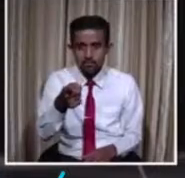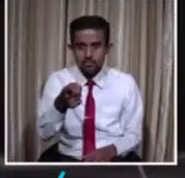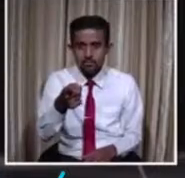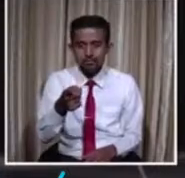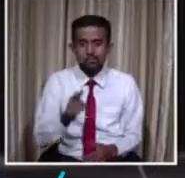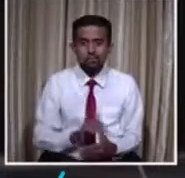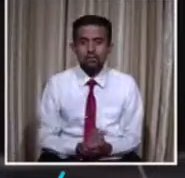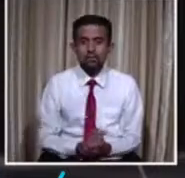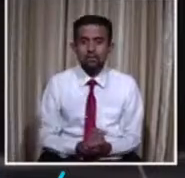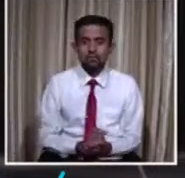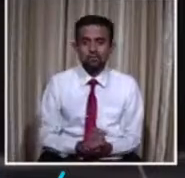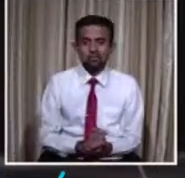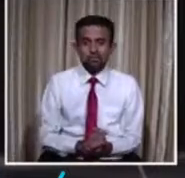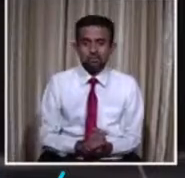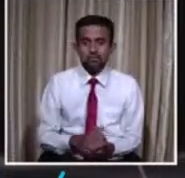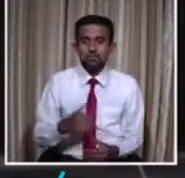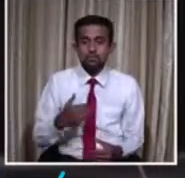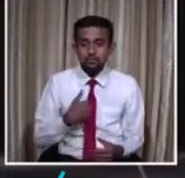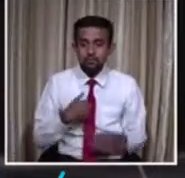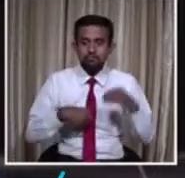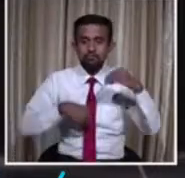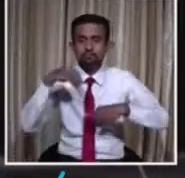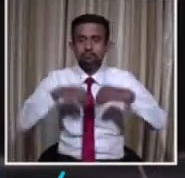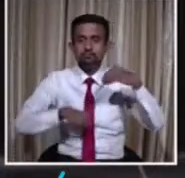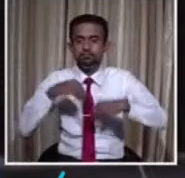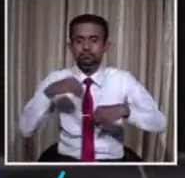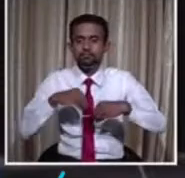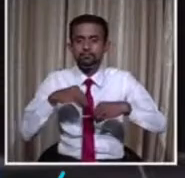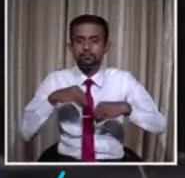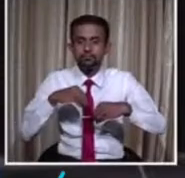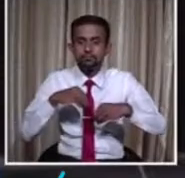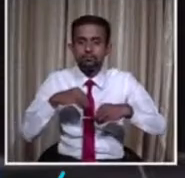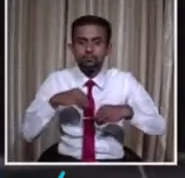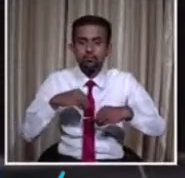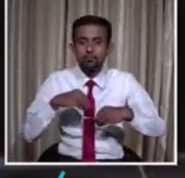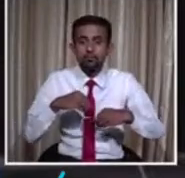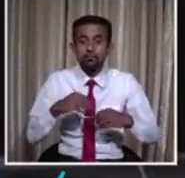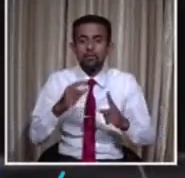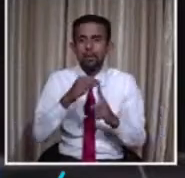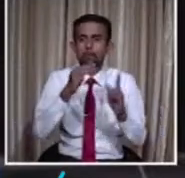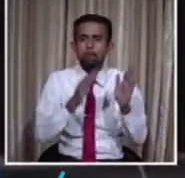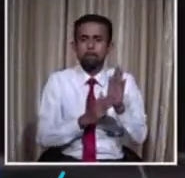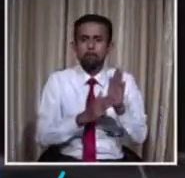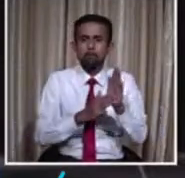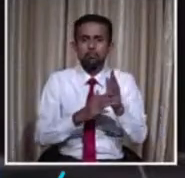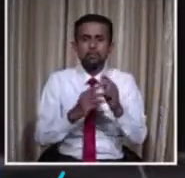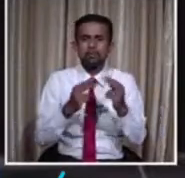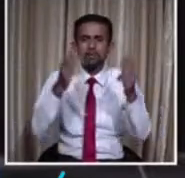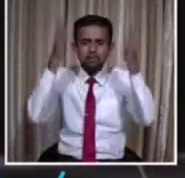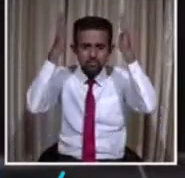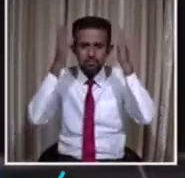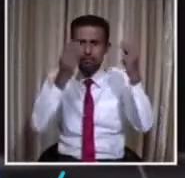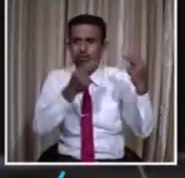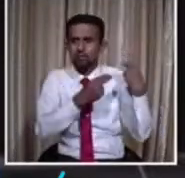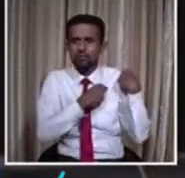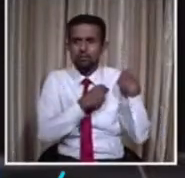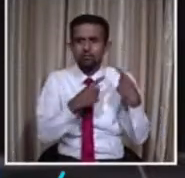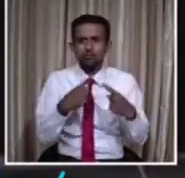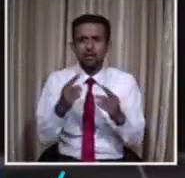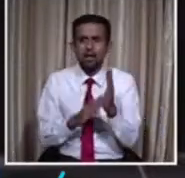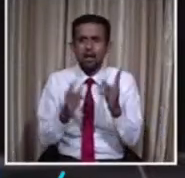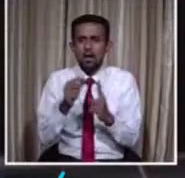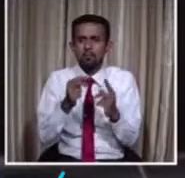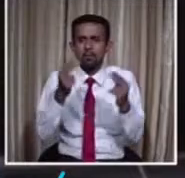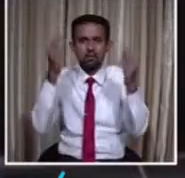sa api desepal nekaranne me hissena agamati kamaka otuna daganne. Tau muka kari amati kamaka otuna